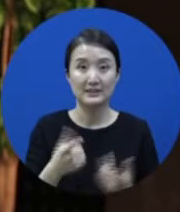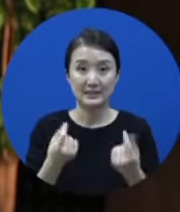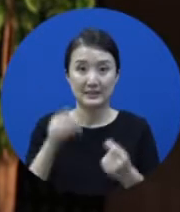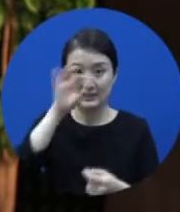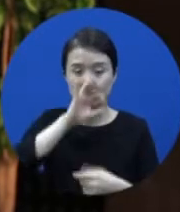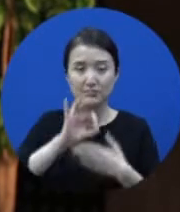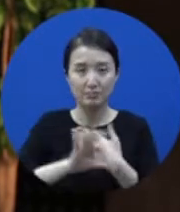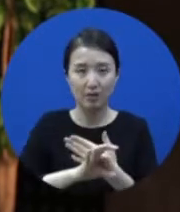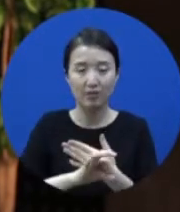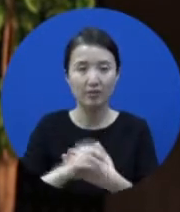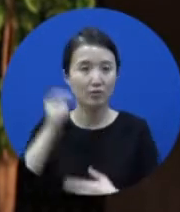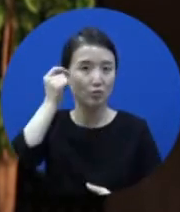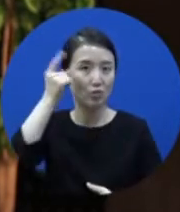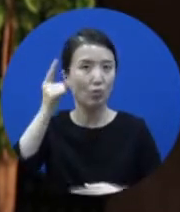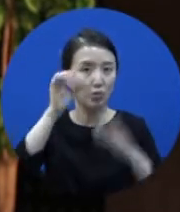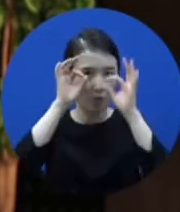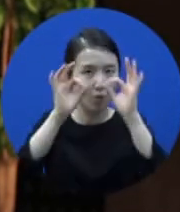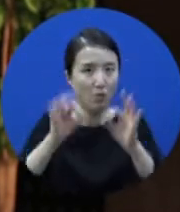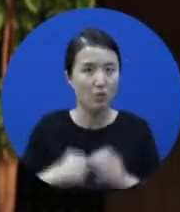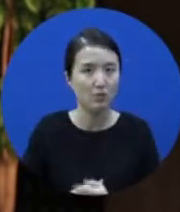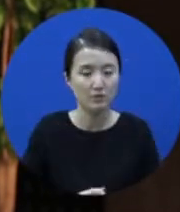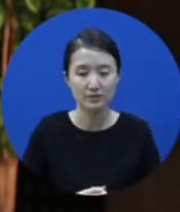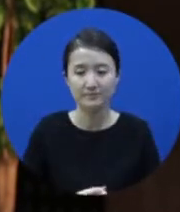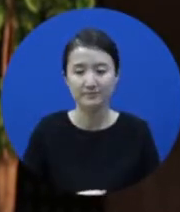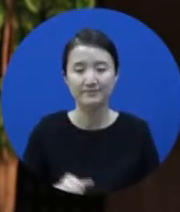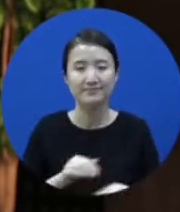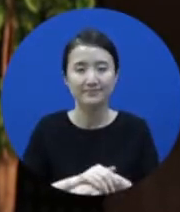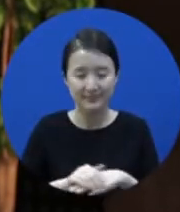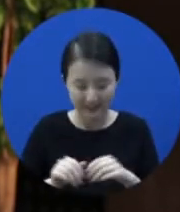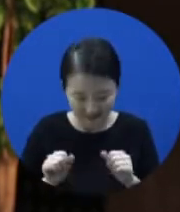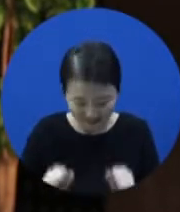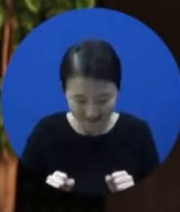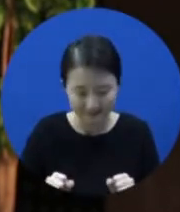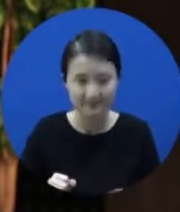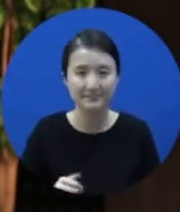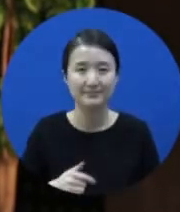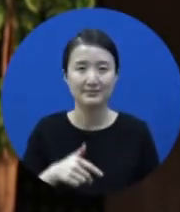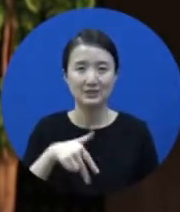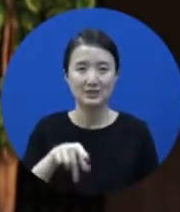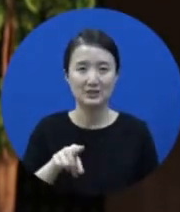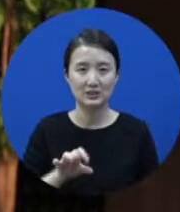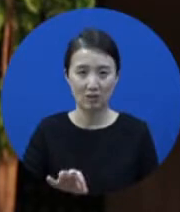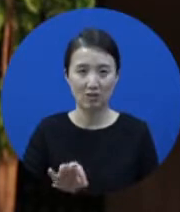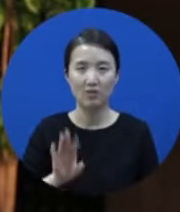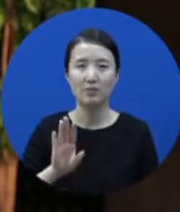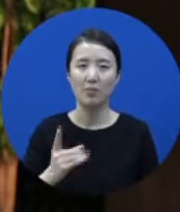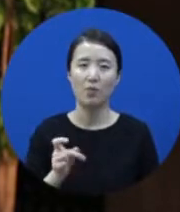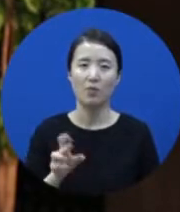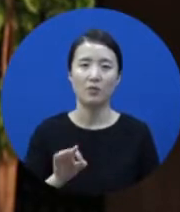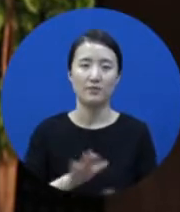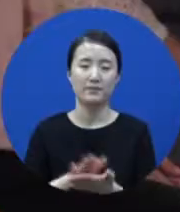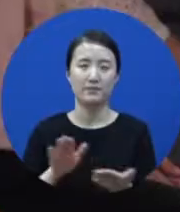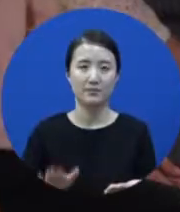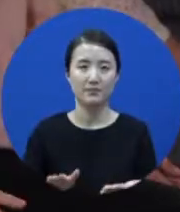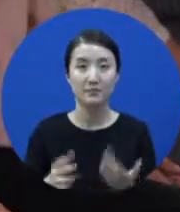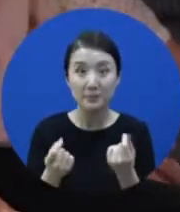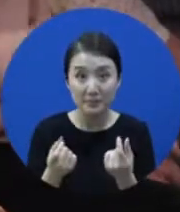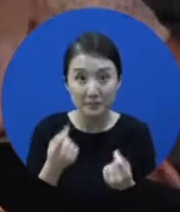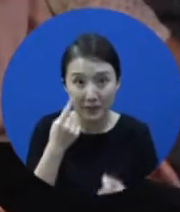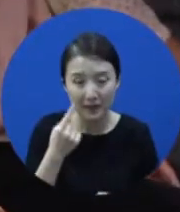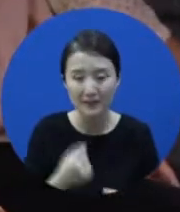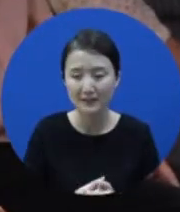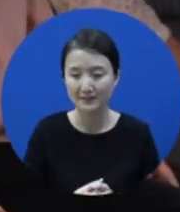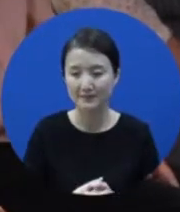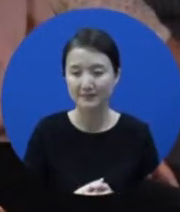보입니다. 자, 제가 먼저 해볼게요. 안녕하세요, 정보용입니다. 자, 여러분 한번 해보실까요? 시작!